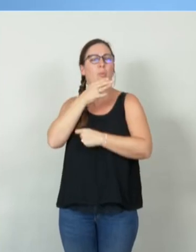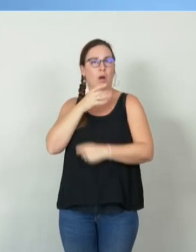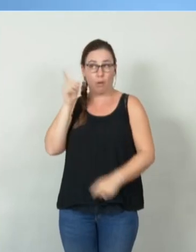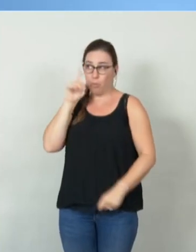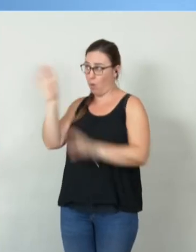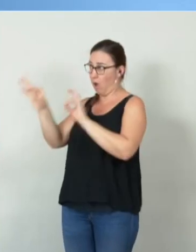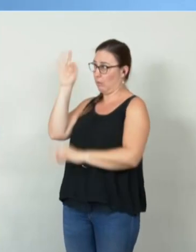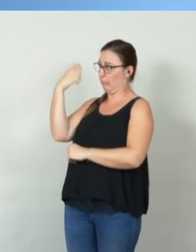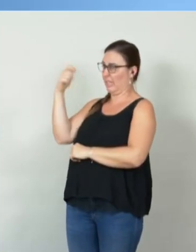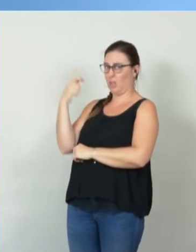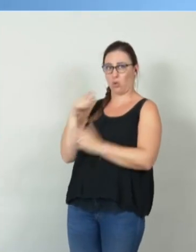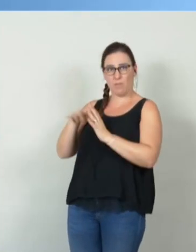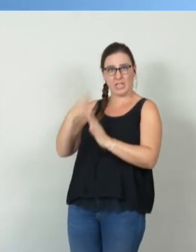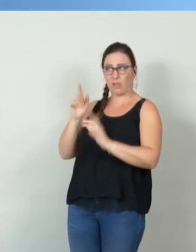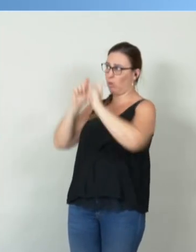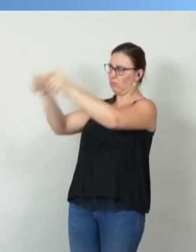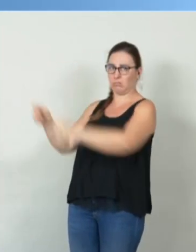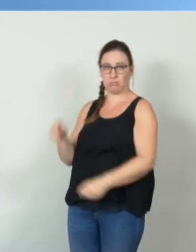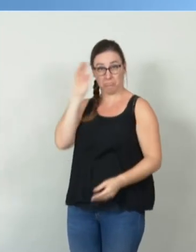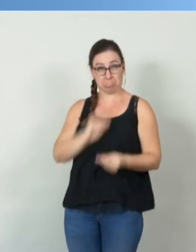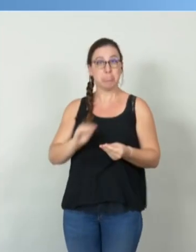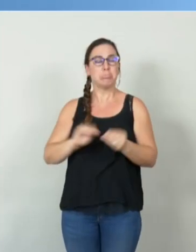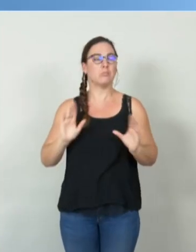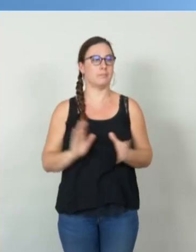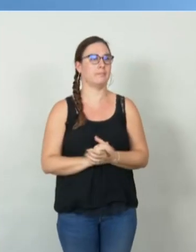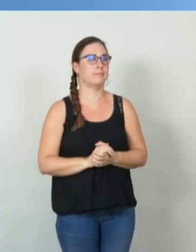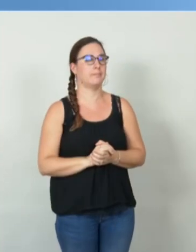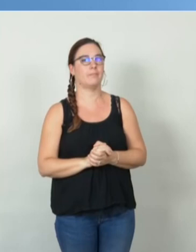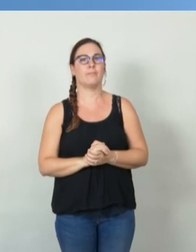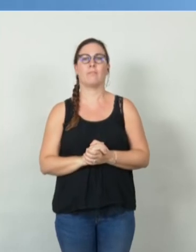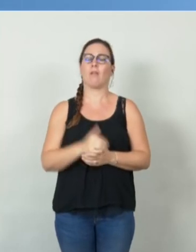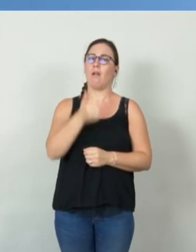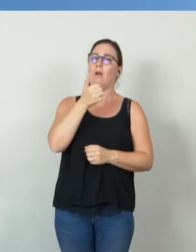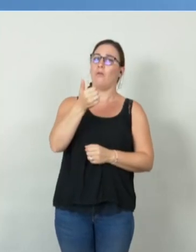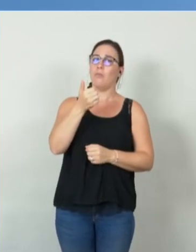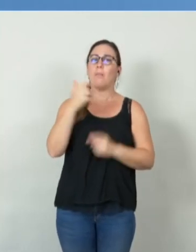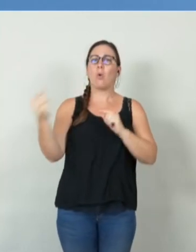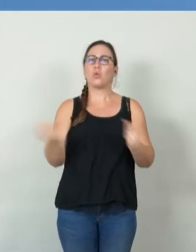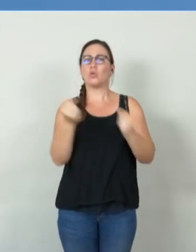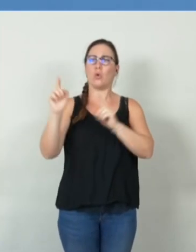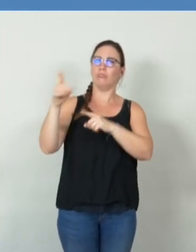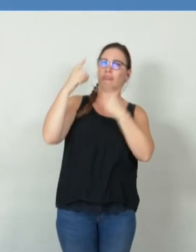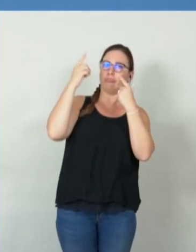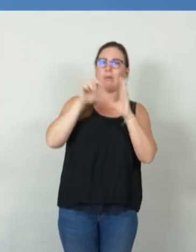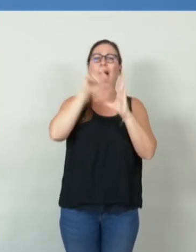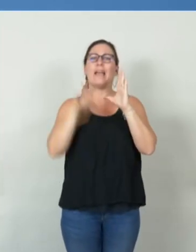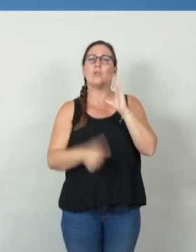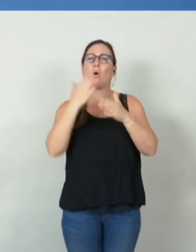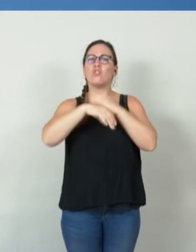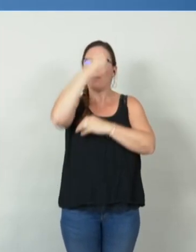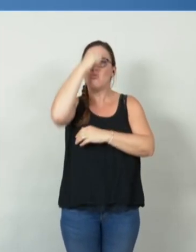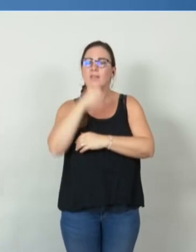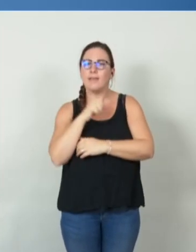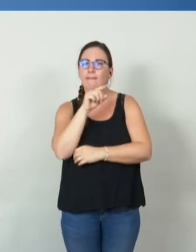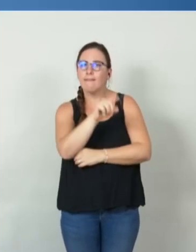président d'ailleurs au passage alors vous vous considérez je vous dis pour les contentieux le restaurant du musée